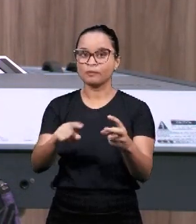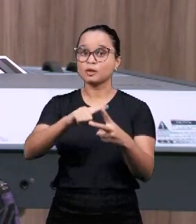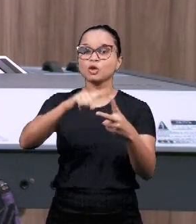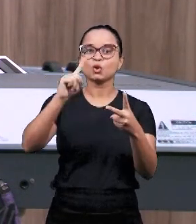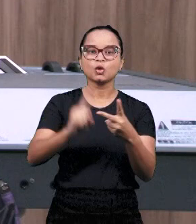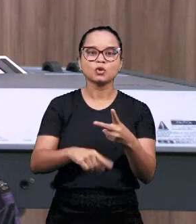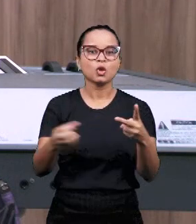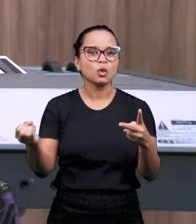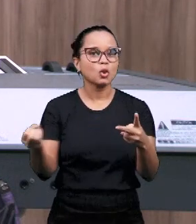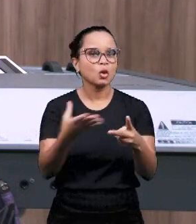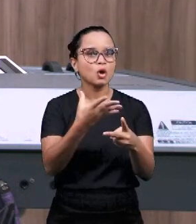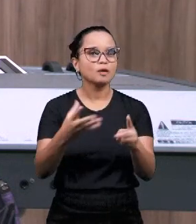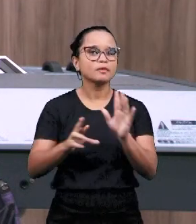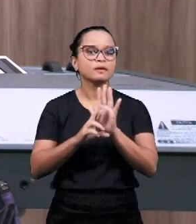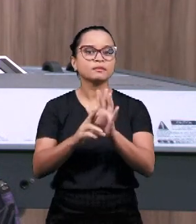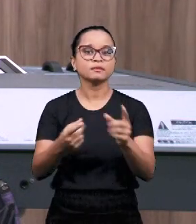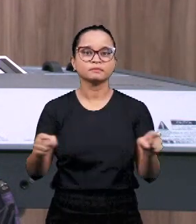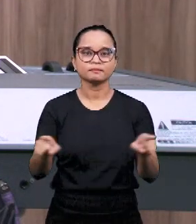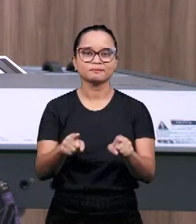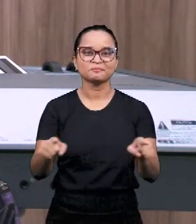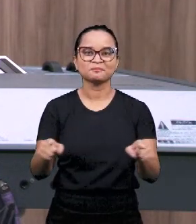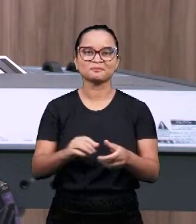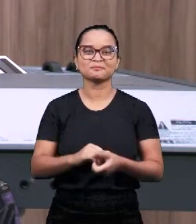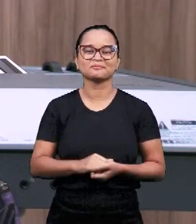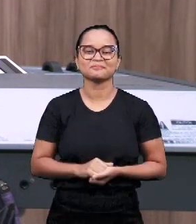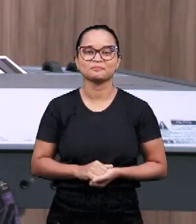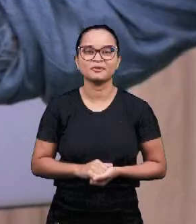2 nouvelles accords.